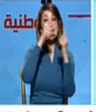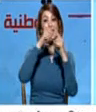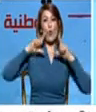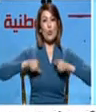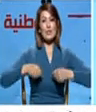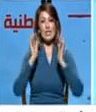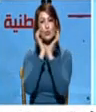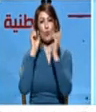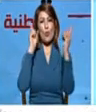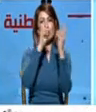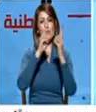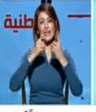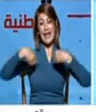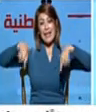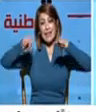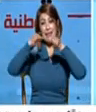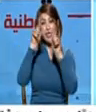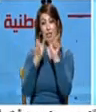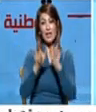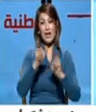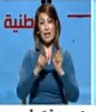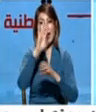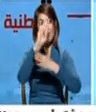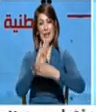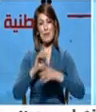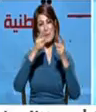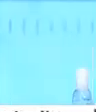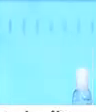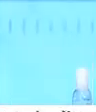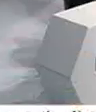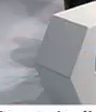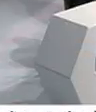جينا القائمه على حمايه بعض المؤسسات السؤال